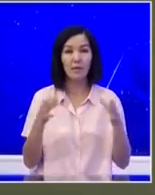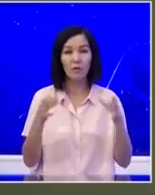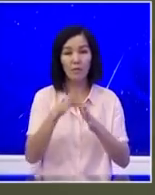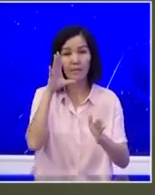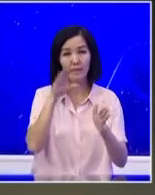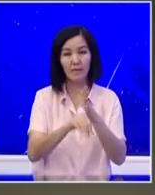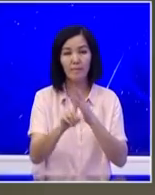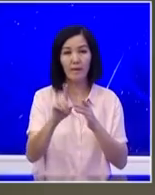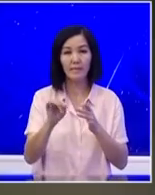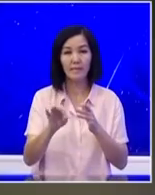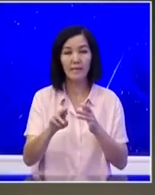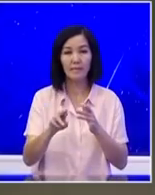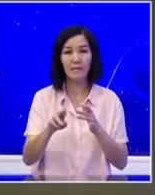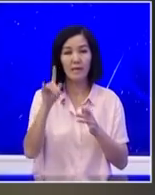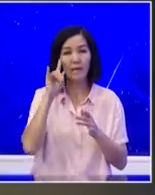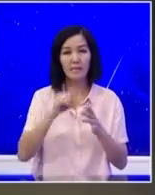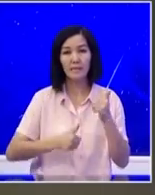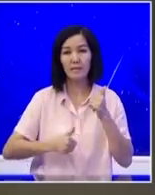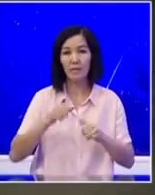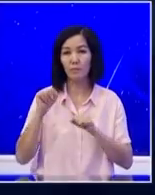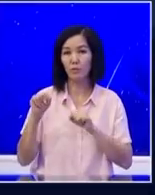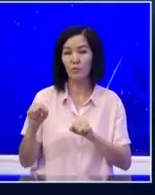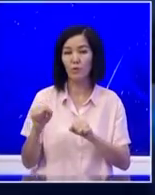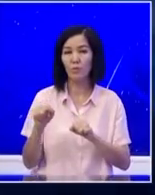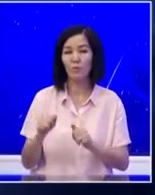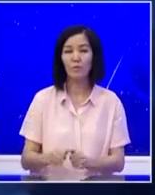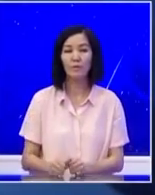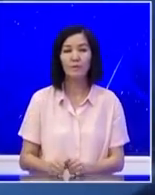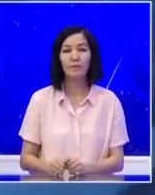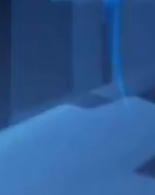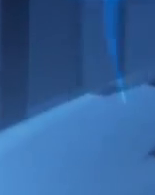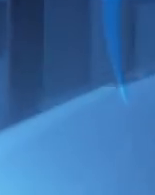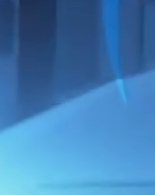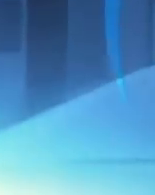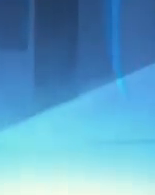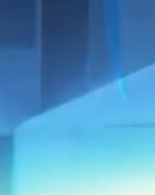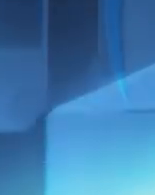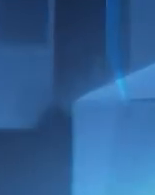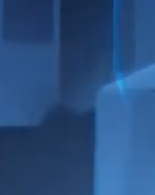кіріп, Азия біріншілігінде ел намысын қорғау. Жарқын Нұрланұлы, Абылай Құттықбай, Жетісу телеарнасы.